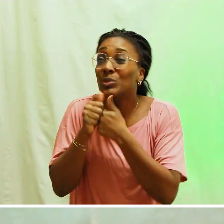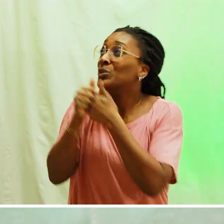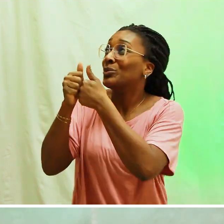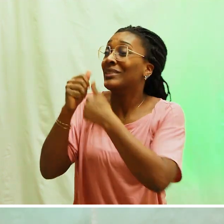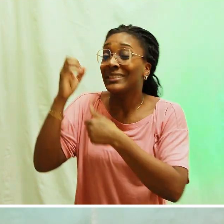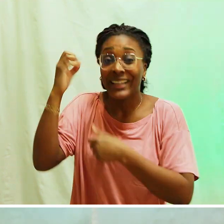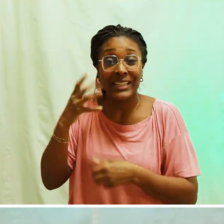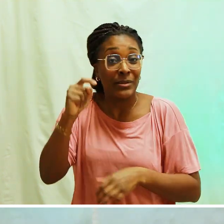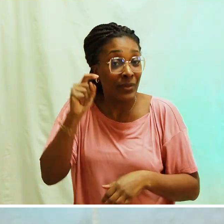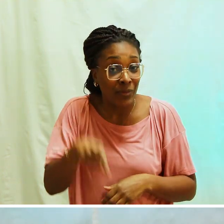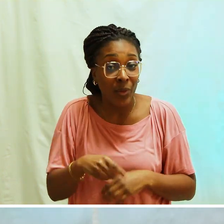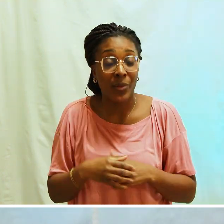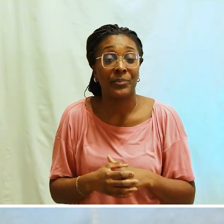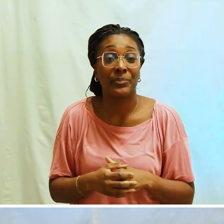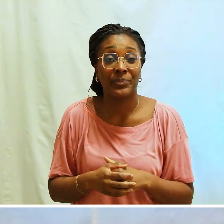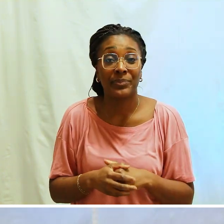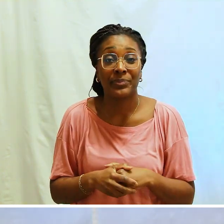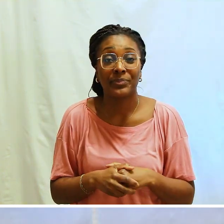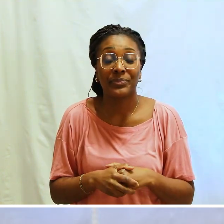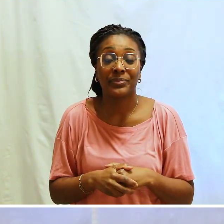l'esprit.